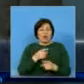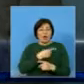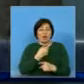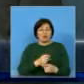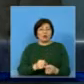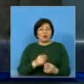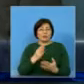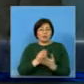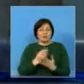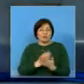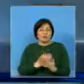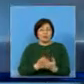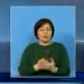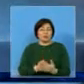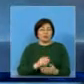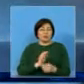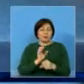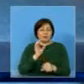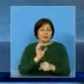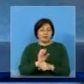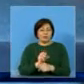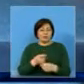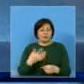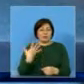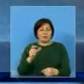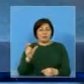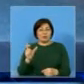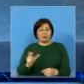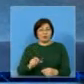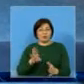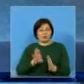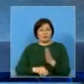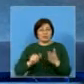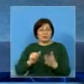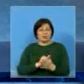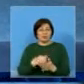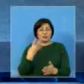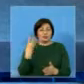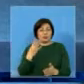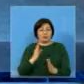требования к поведению. Доставлено в приемник распределителя 5 людей без документов.